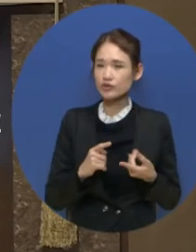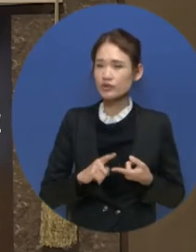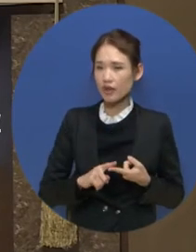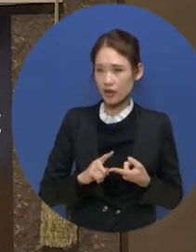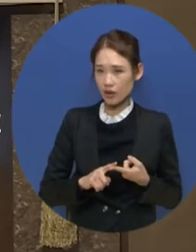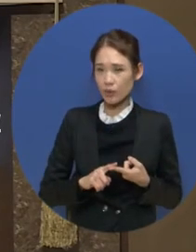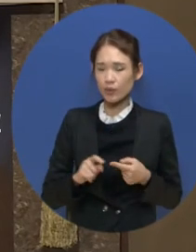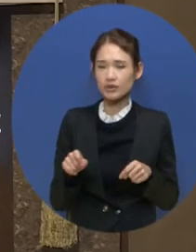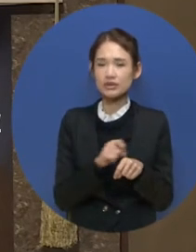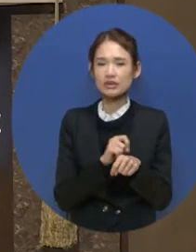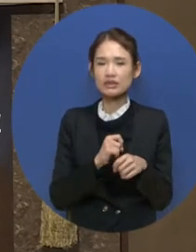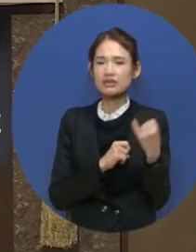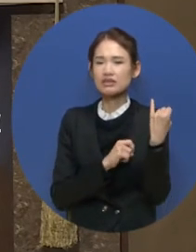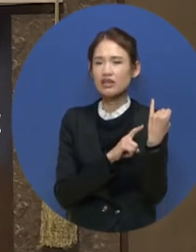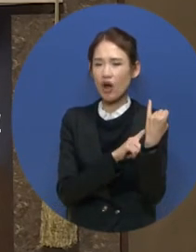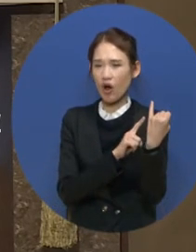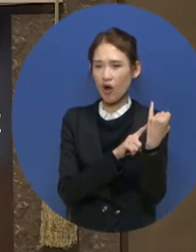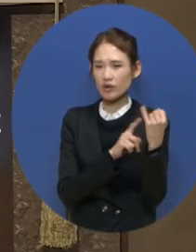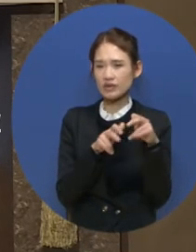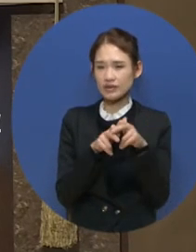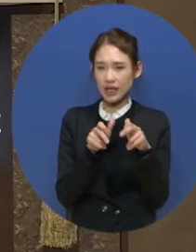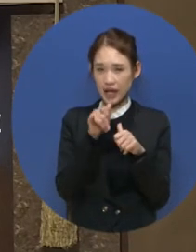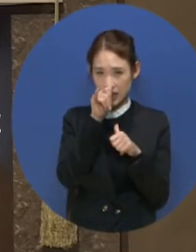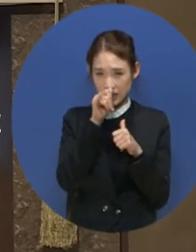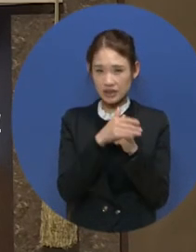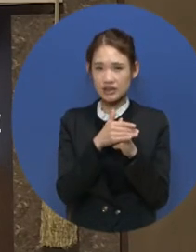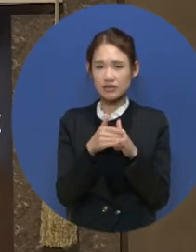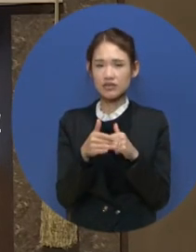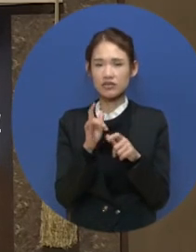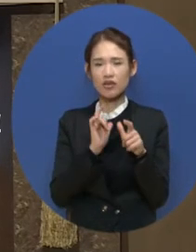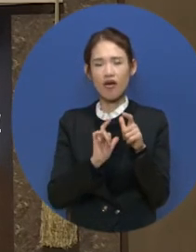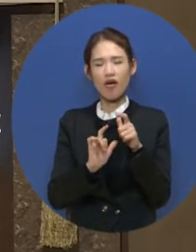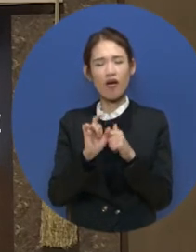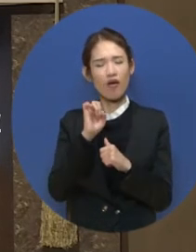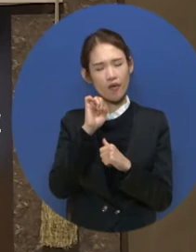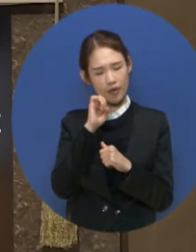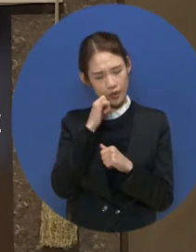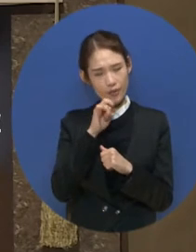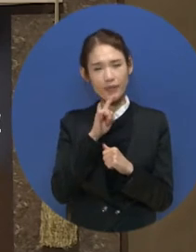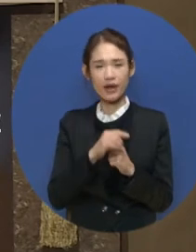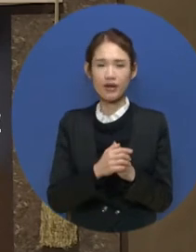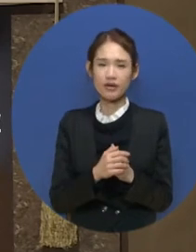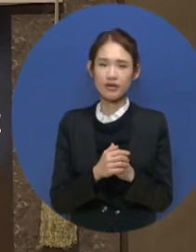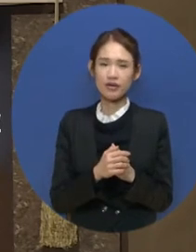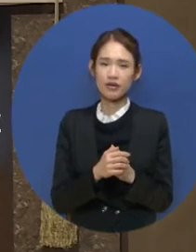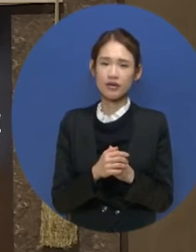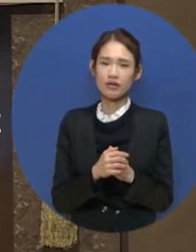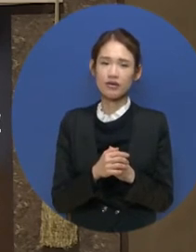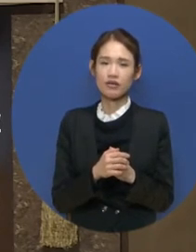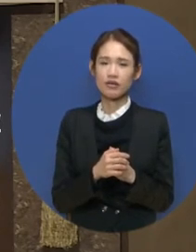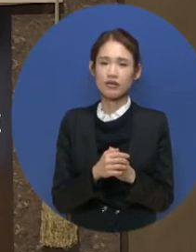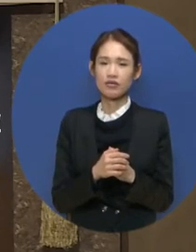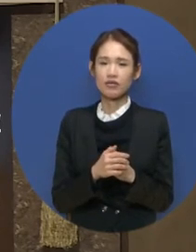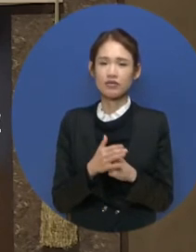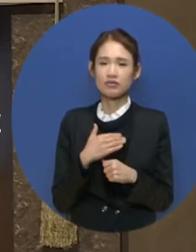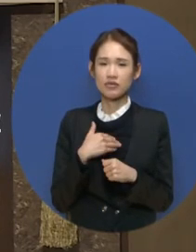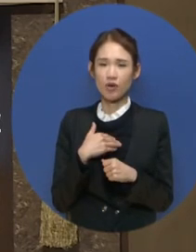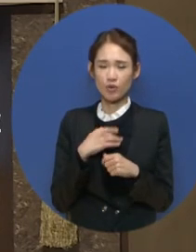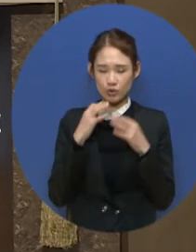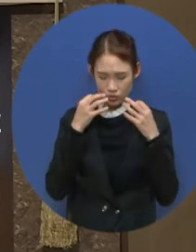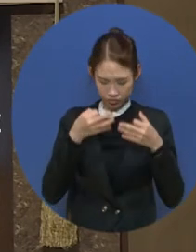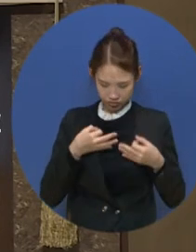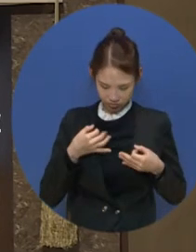처럼 특히 인지 여성 장애를 갖고 있는 분들이 더 어렵다 그래요 그래서 어 저도 제가